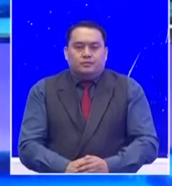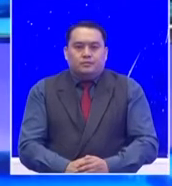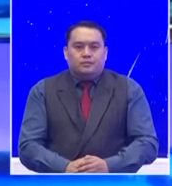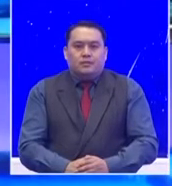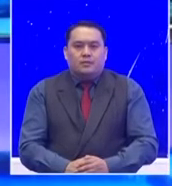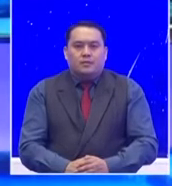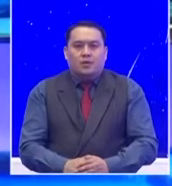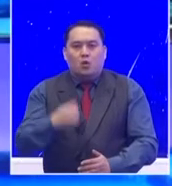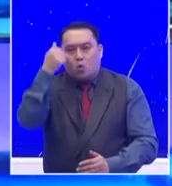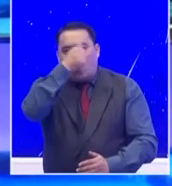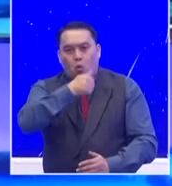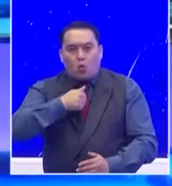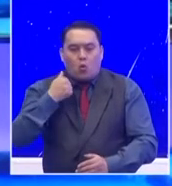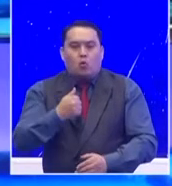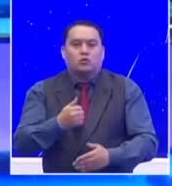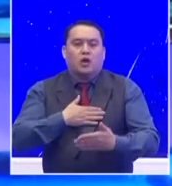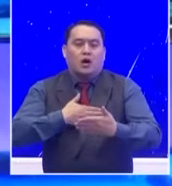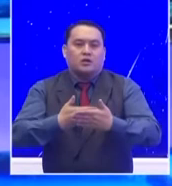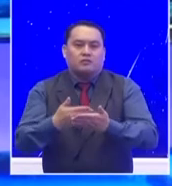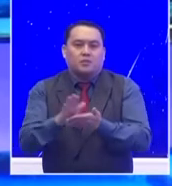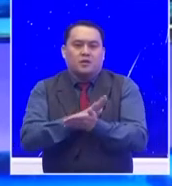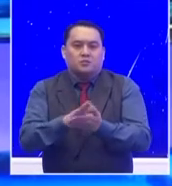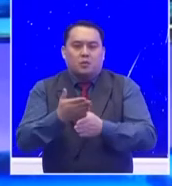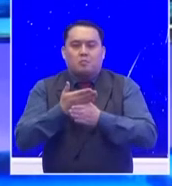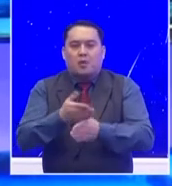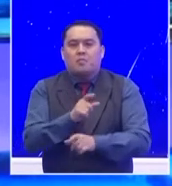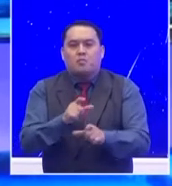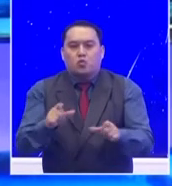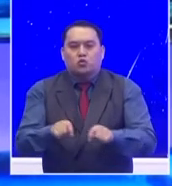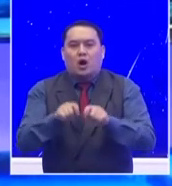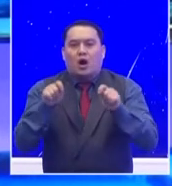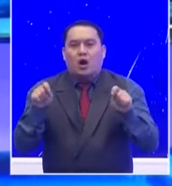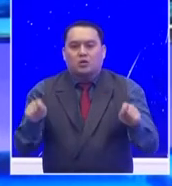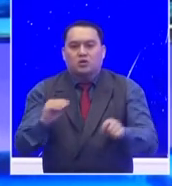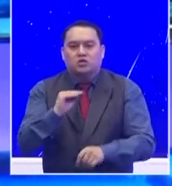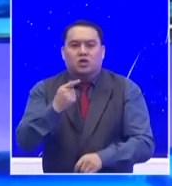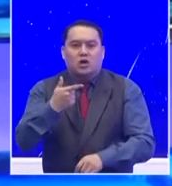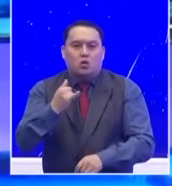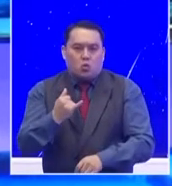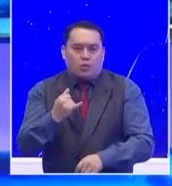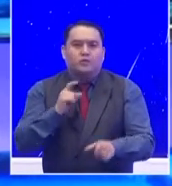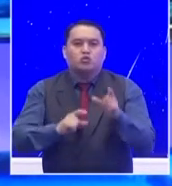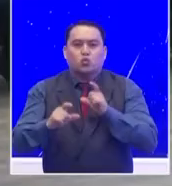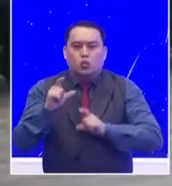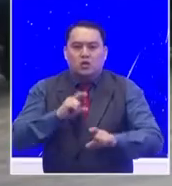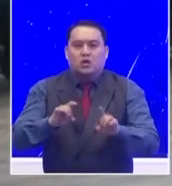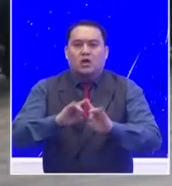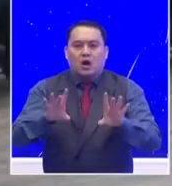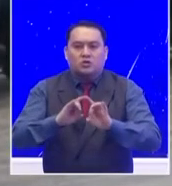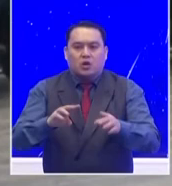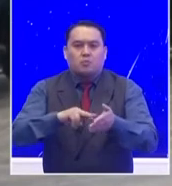Церемония открытия года волонтера состоялась в ЖТСУском государственном университете имени Ильяса Жансугурова. На форуме студенты делились